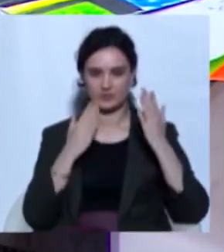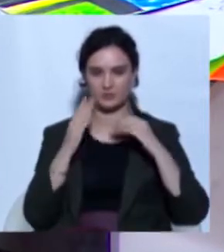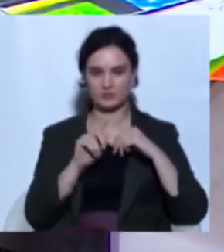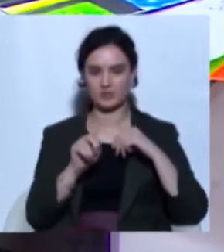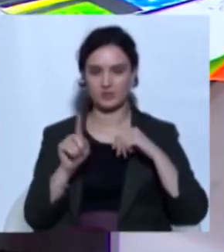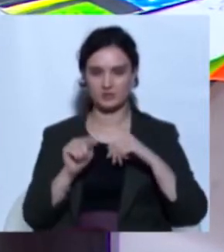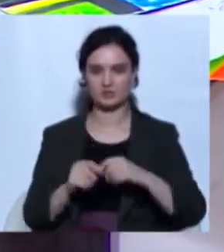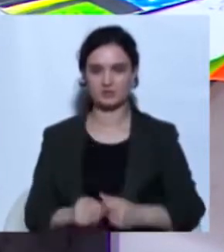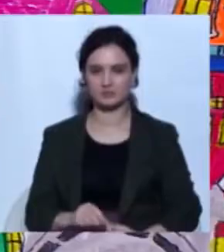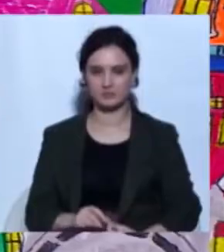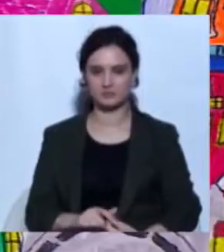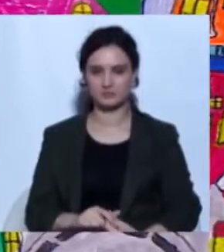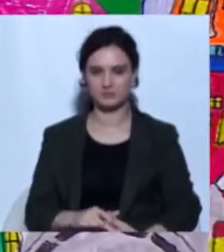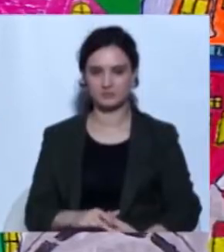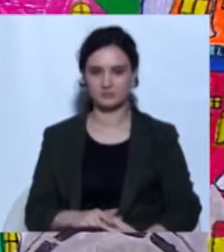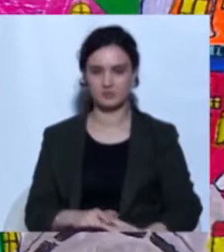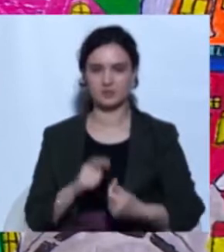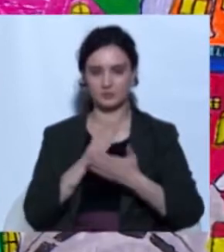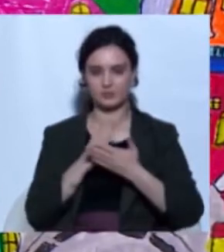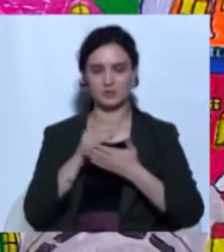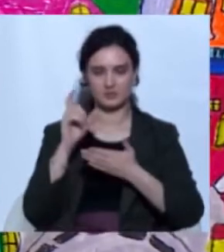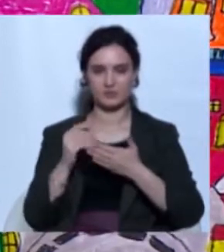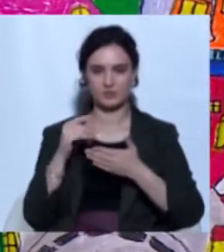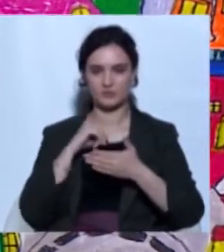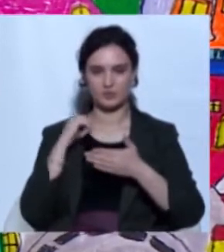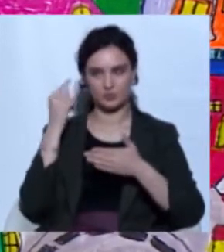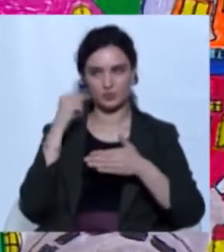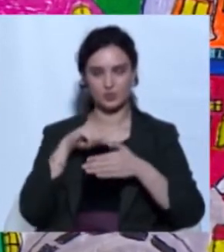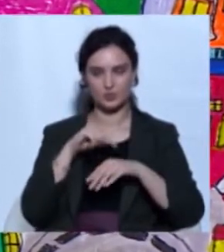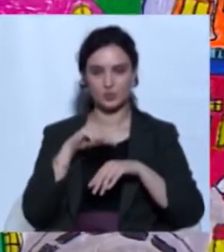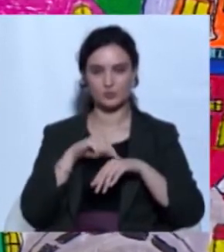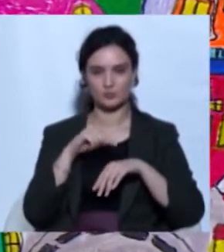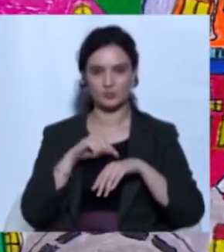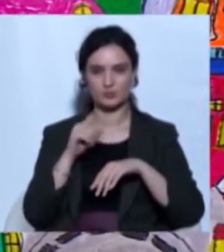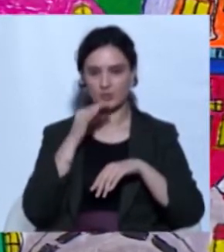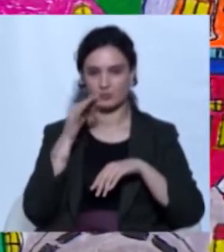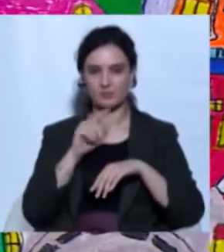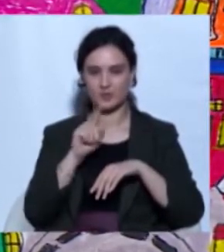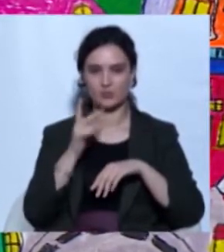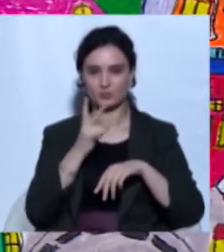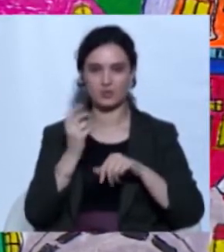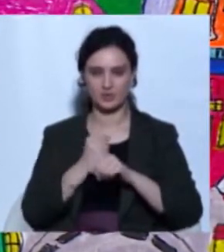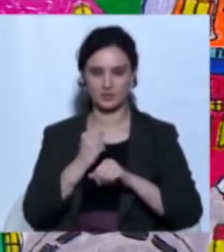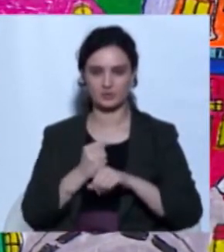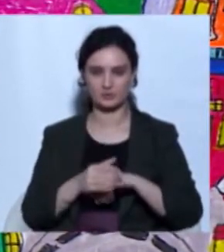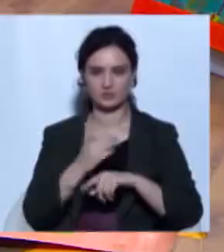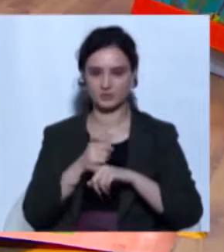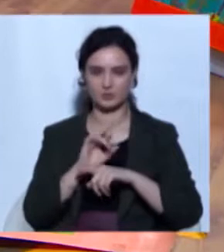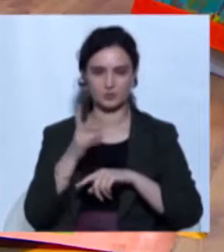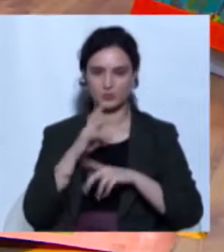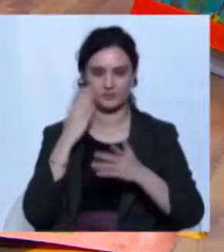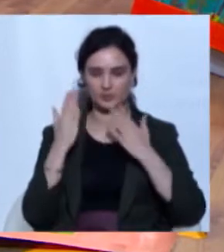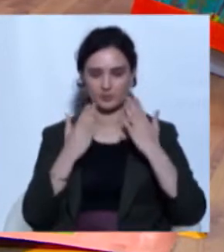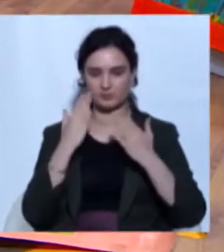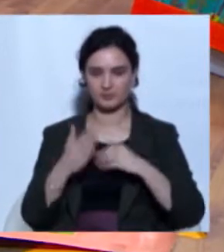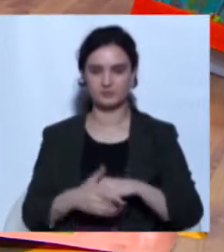რაღაცა არსებობს ადამიანში ესეთი ქვეცნობიერი რაღაცა რომელიც კარნახობს რა როგორ უნდა გააკეთოთ ძალიანაც ნუ